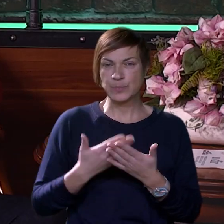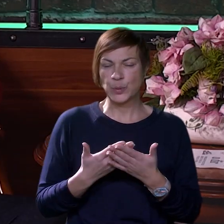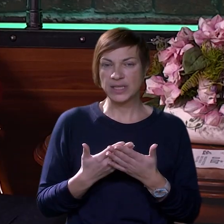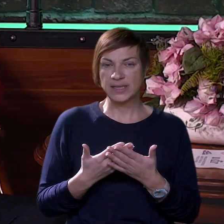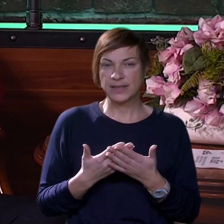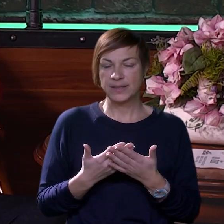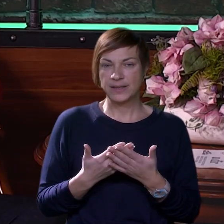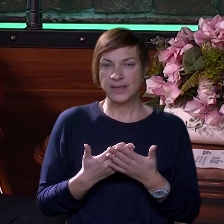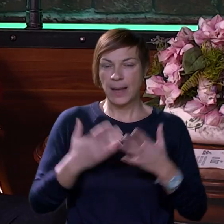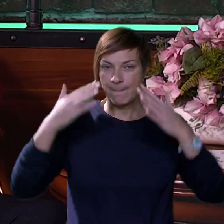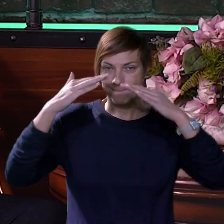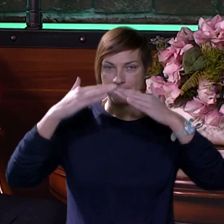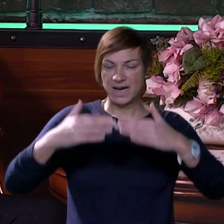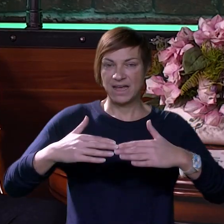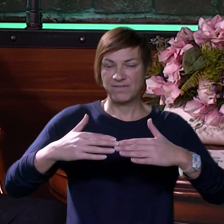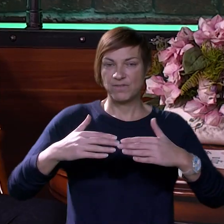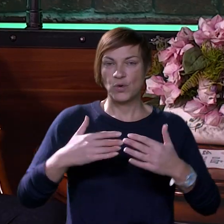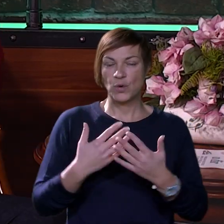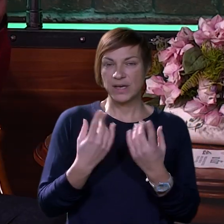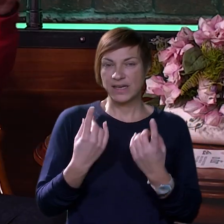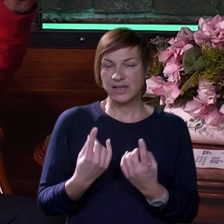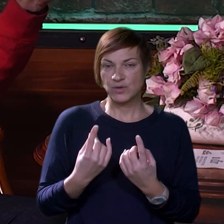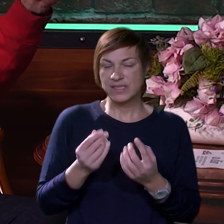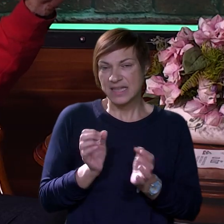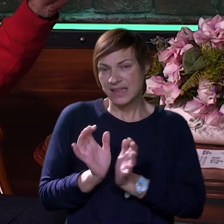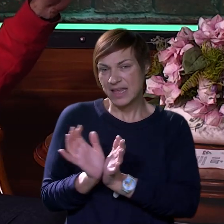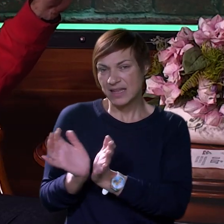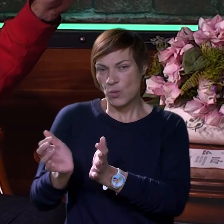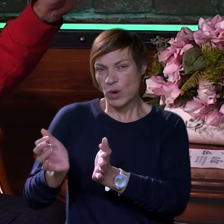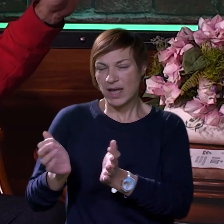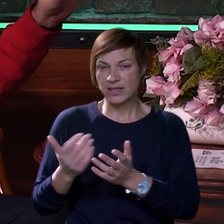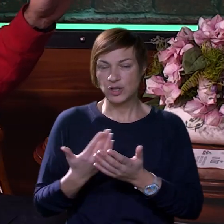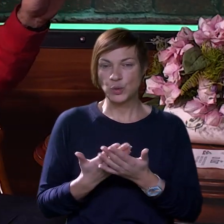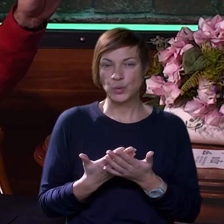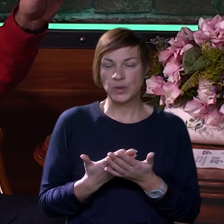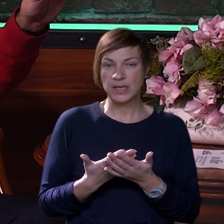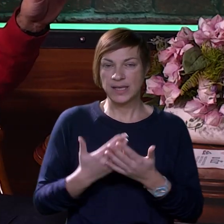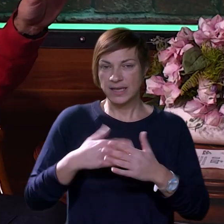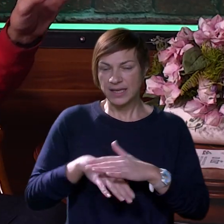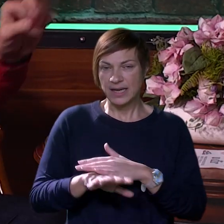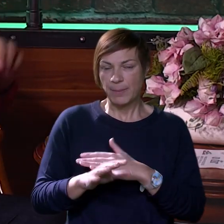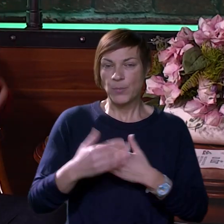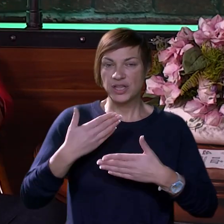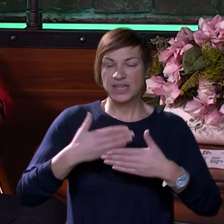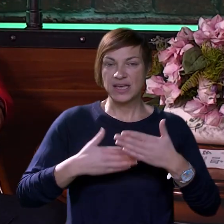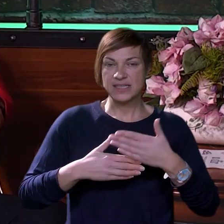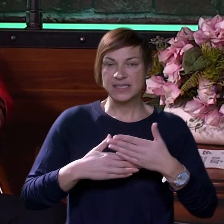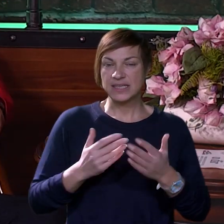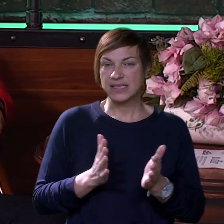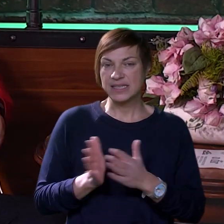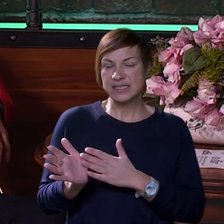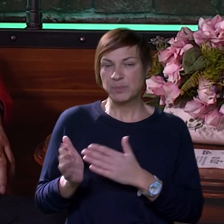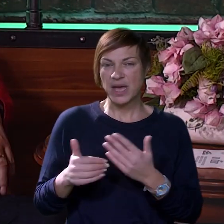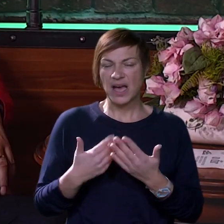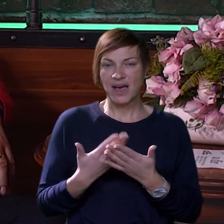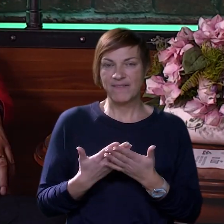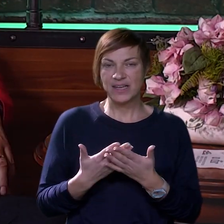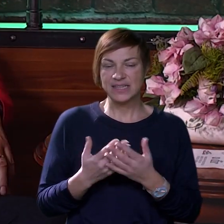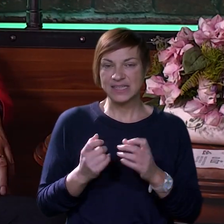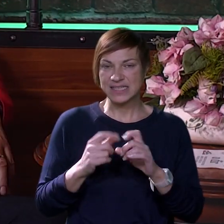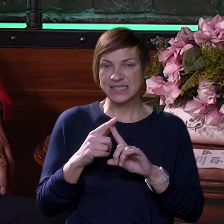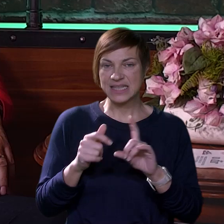ispod ovih plafona, nego se stati negdje u kantun ili po taj potporni zid. Izbjegavati u svakom